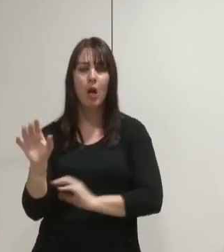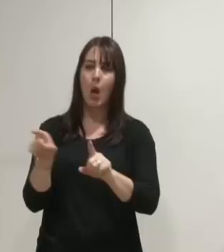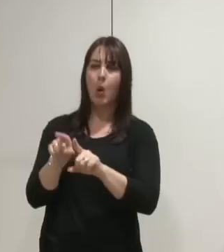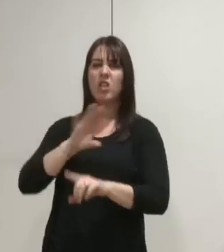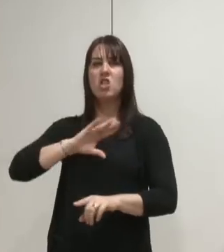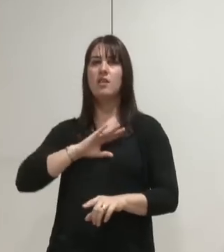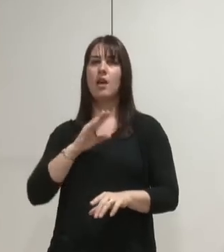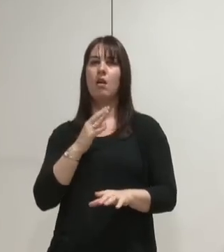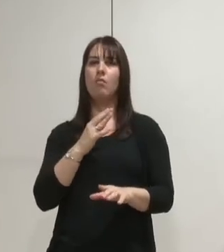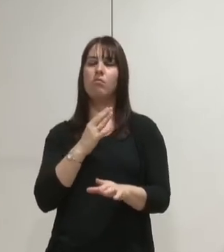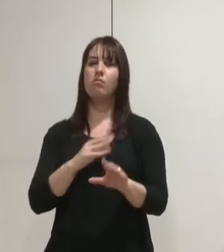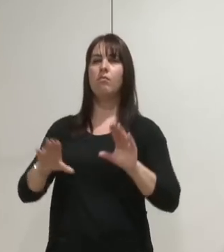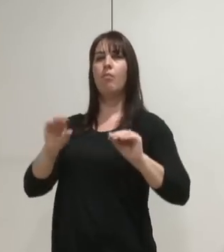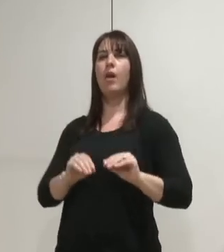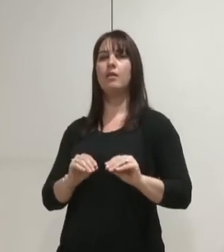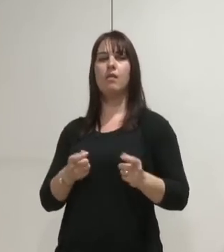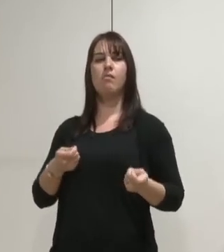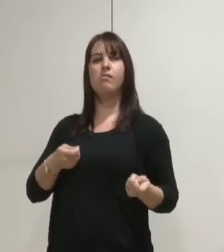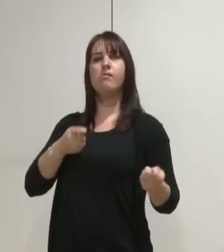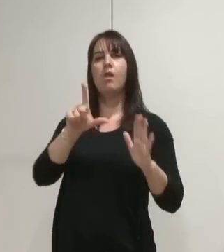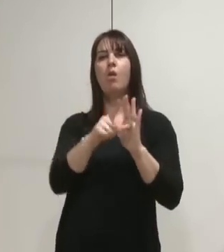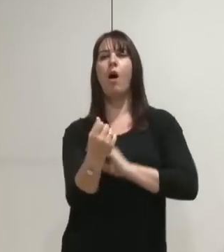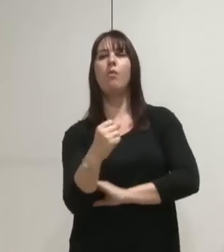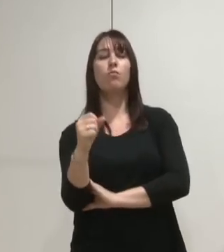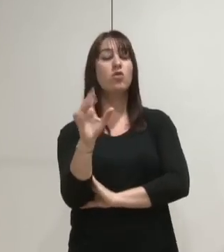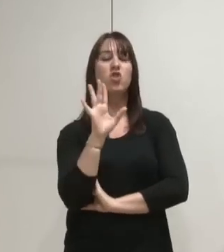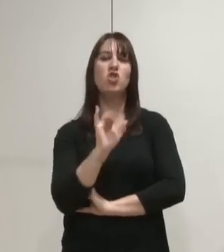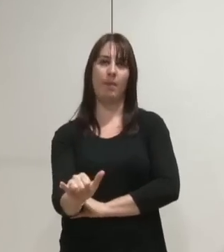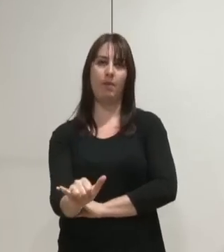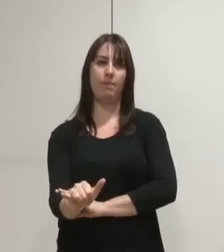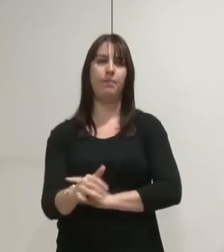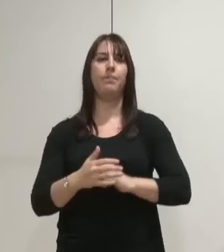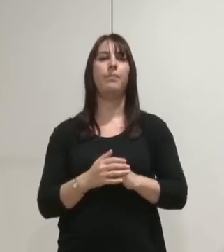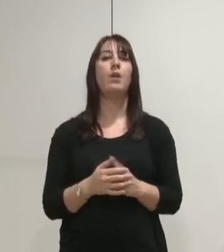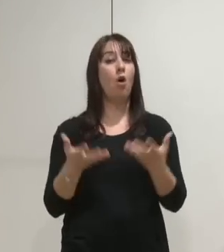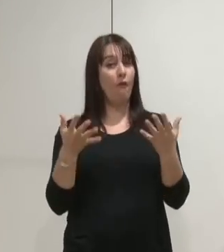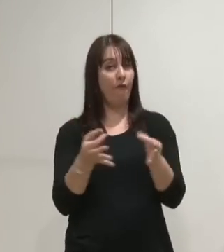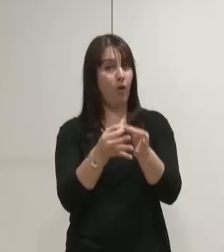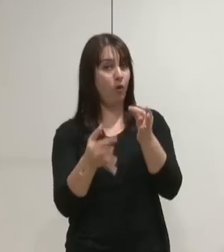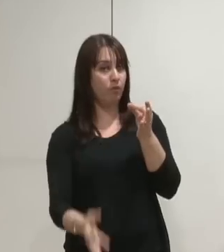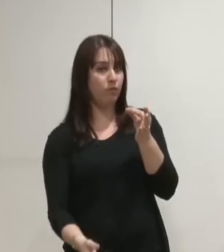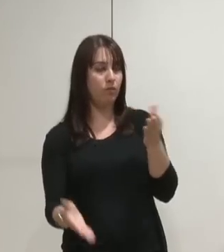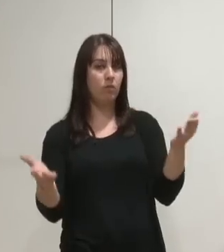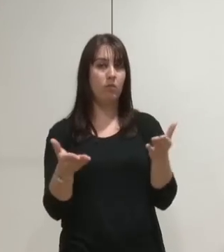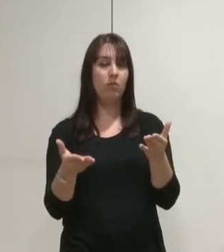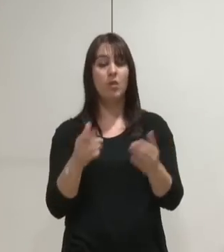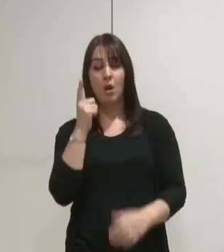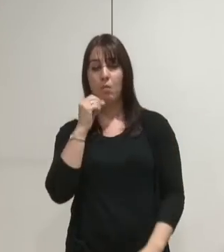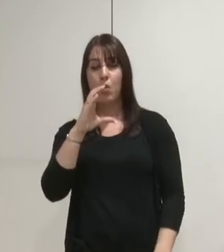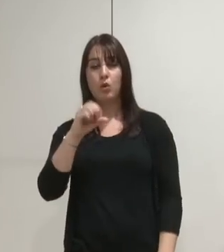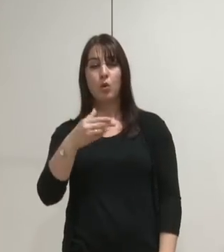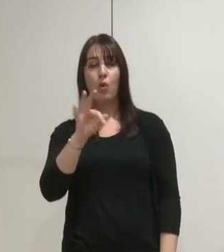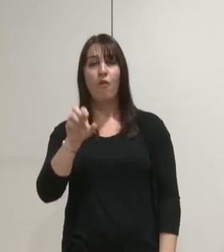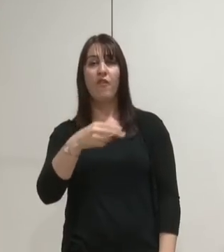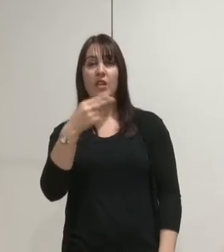sur une décision en ne respectant pas la loi et je veux terminer là-dessus personne monsieur confesson